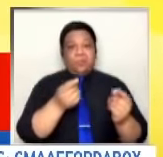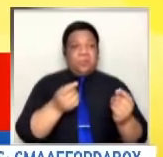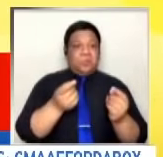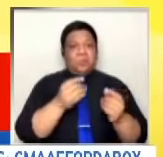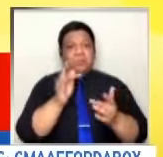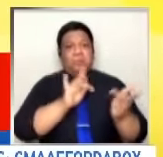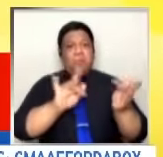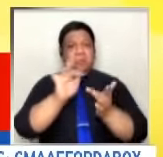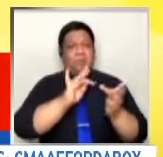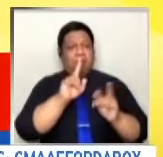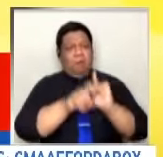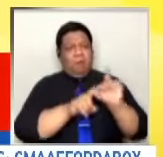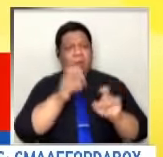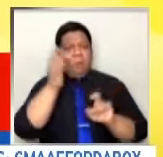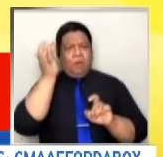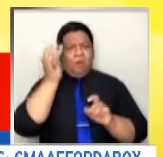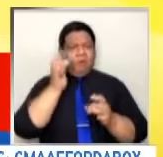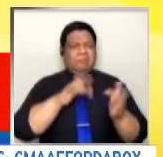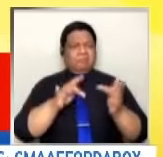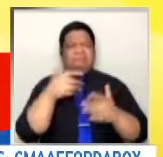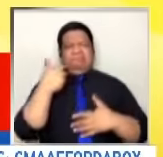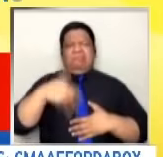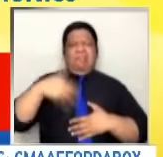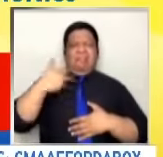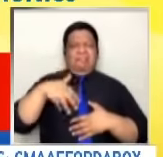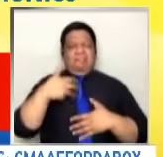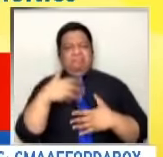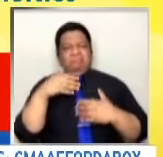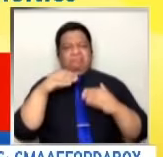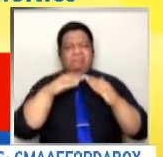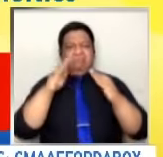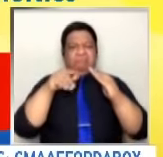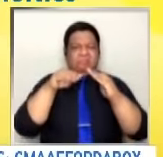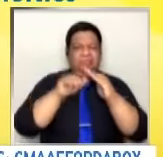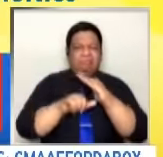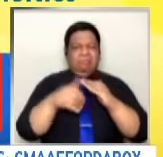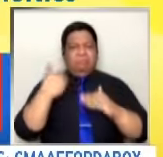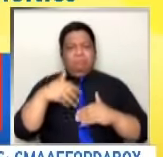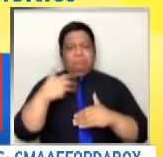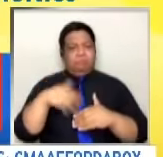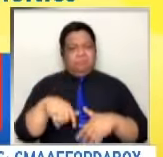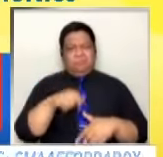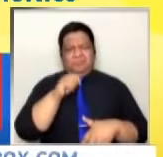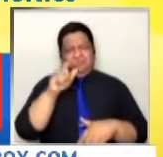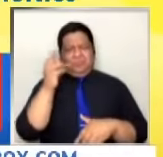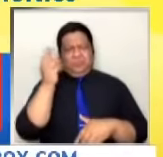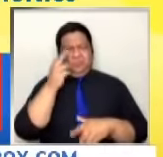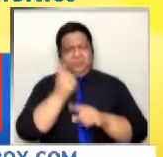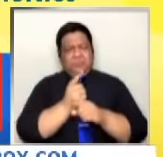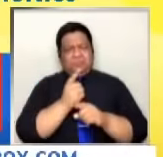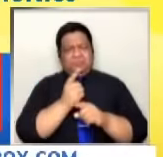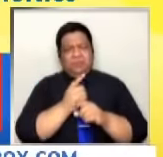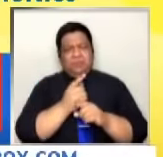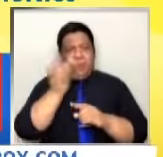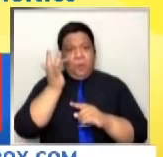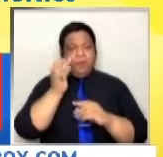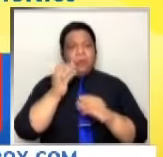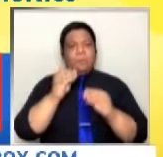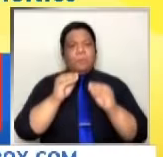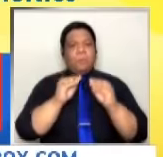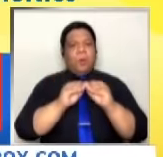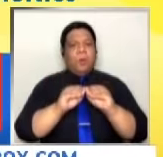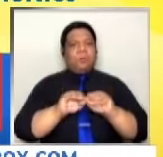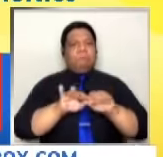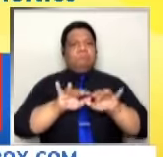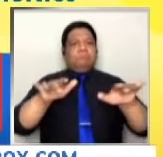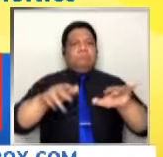sila, katwiran nila, mainit na sa loob ng bahay. Ang inaan natin doon hindi katwiran yon, kasi mas lalong tumataas yung COVID case ng